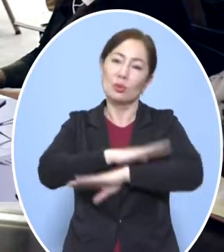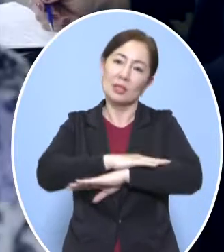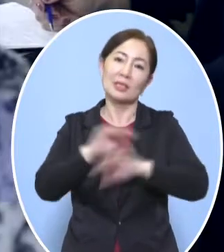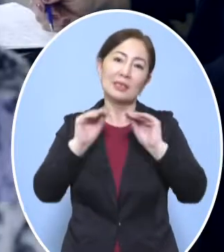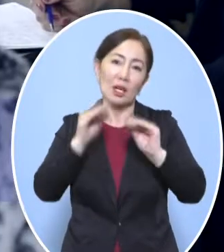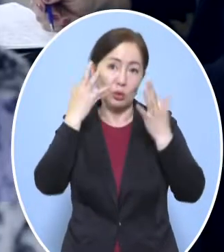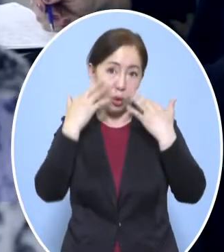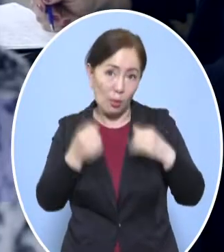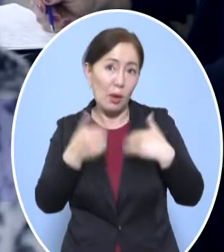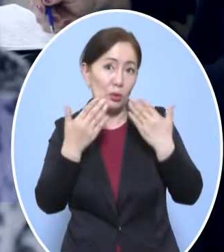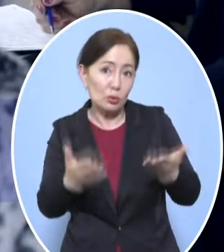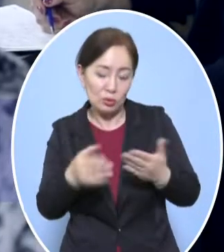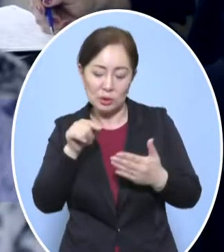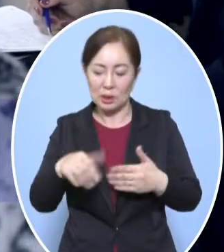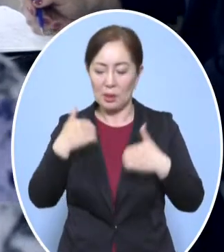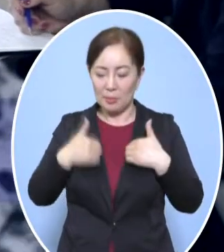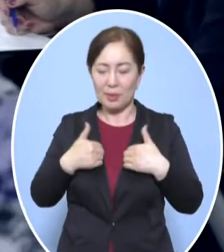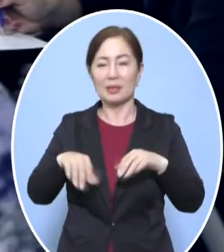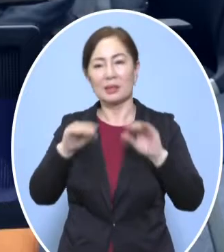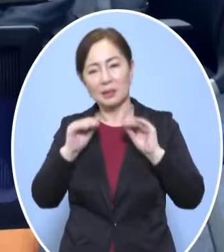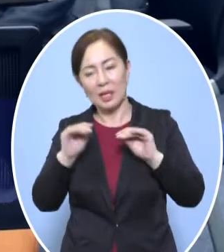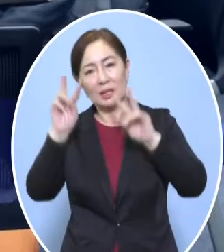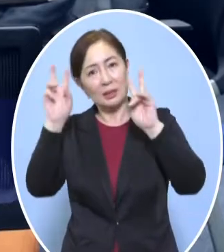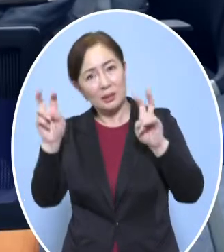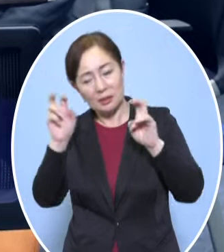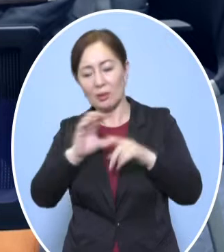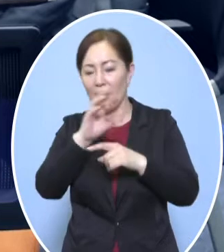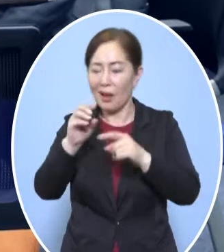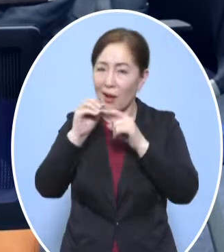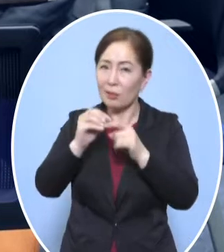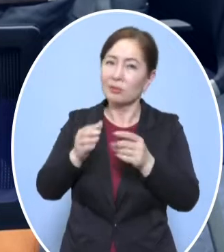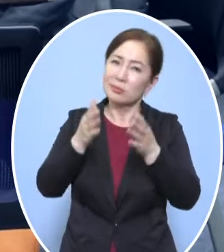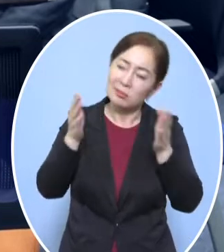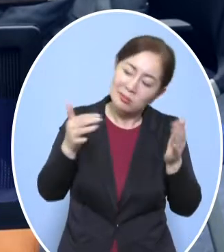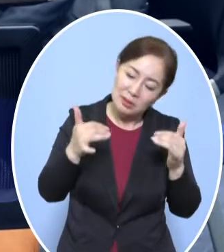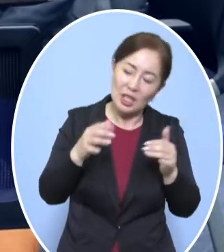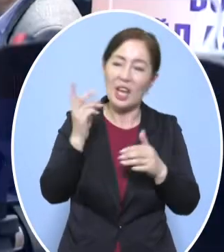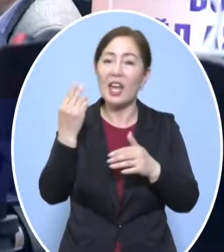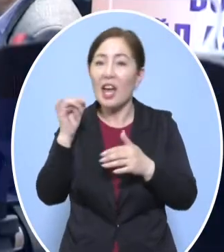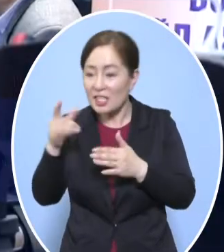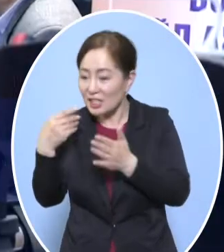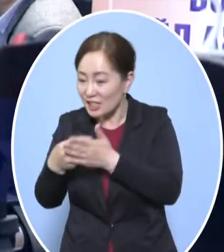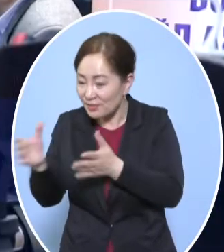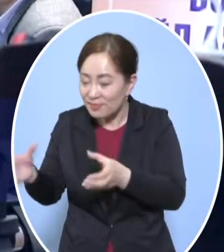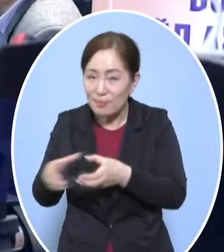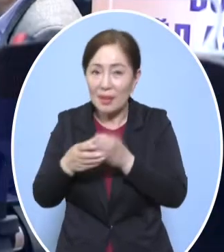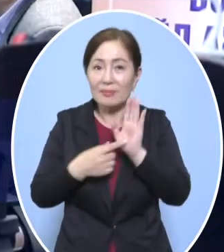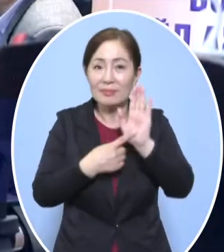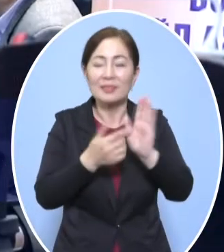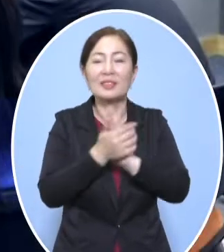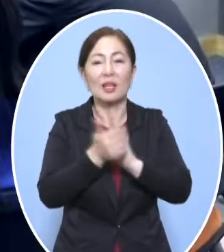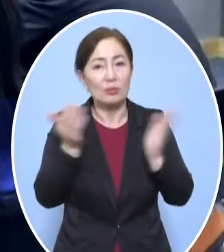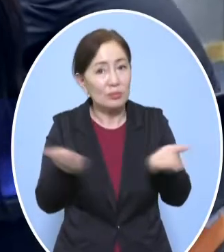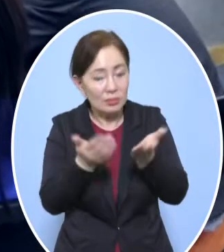байгуулж ажиллаа. Сургалтаар багш нарын цаах сургалтын сэдв, агуулгыг өргөжүүлэх, кейс шин дээр багаар ажиллах чадвар эзэмшүүлэх,